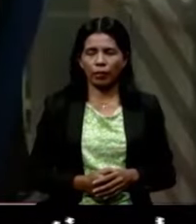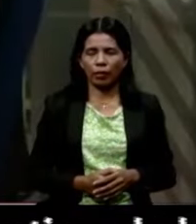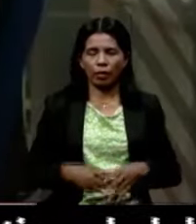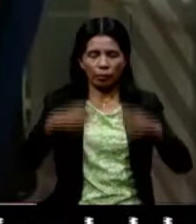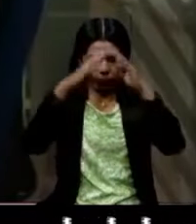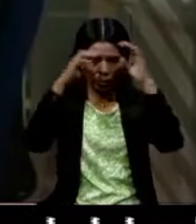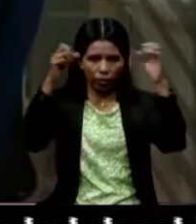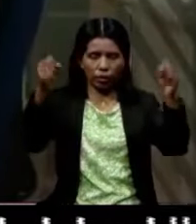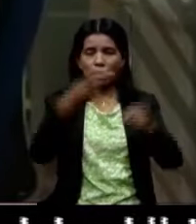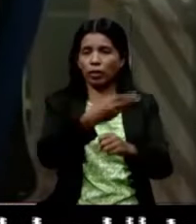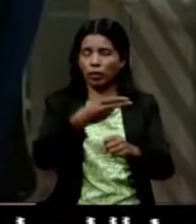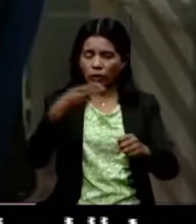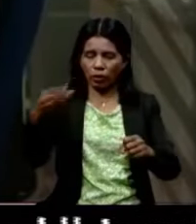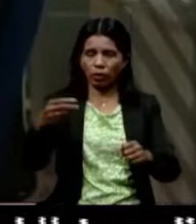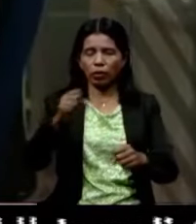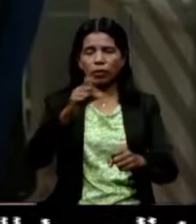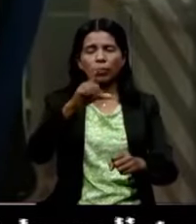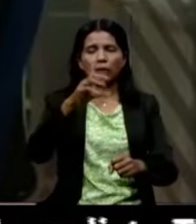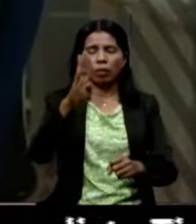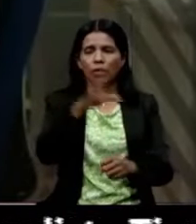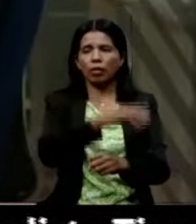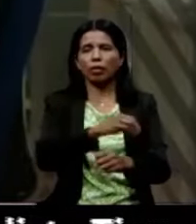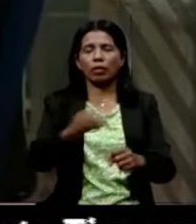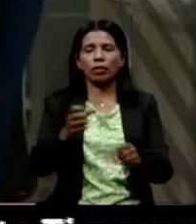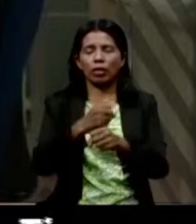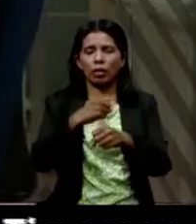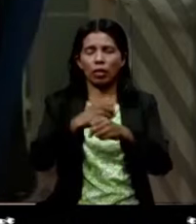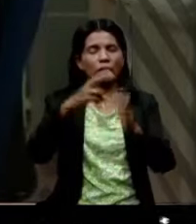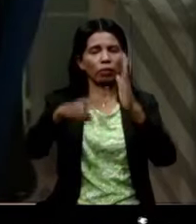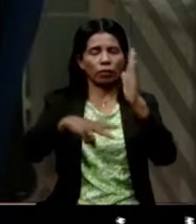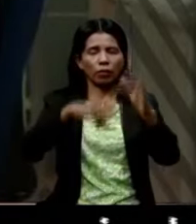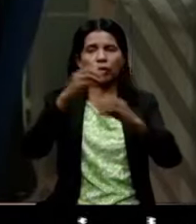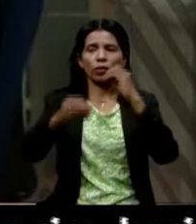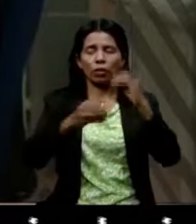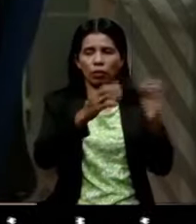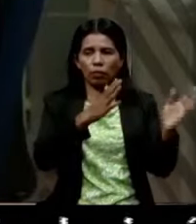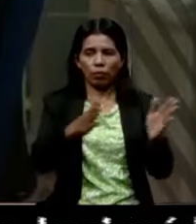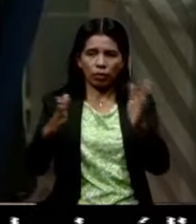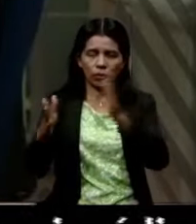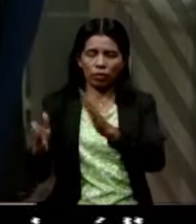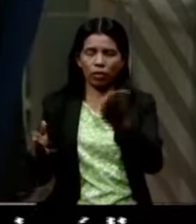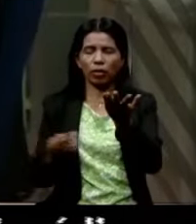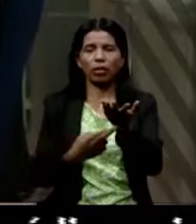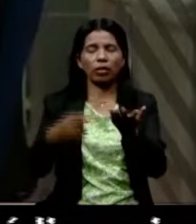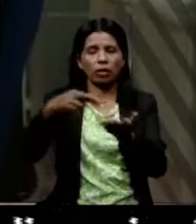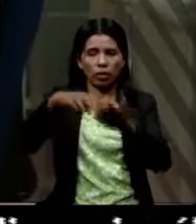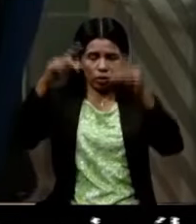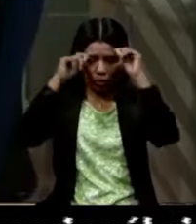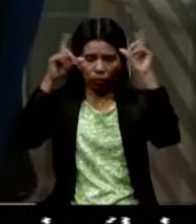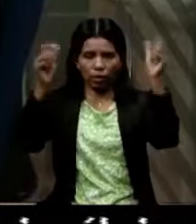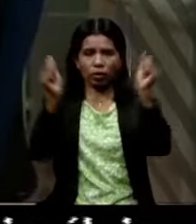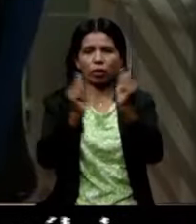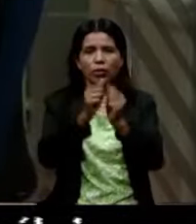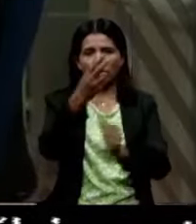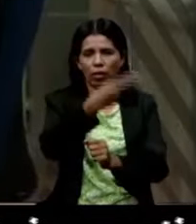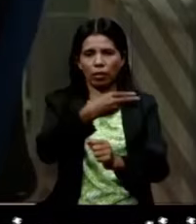Ex-Presidente Republik Indonesia Susilo Bambang Yudhoyono se produs filme dokumentari konaba proses rekonsiliasau Timor-Leste ho